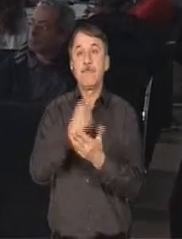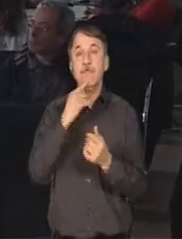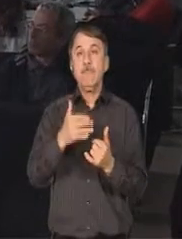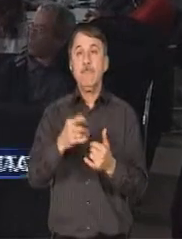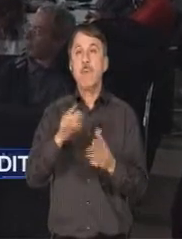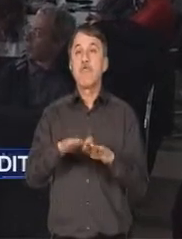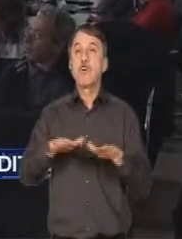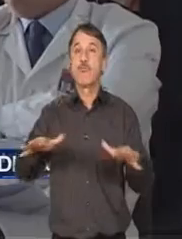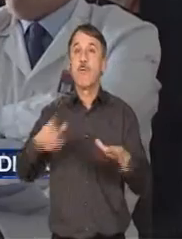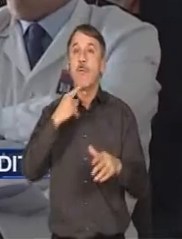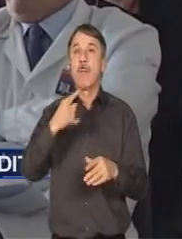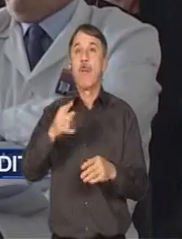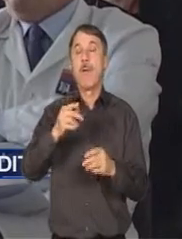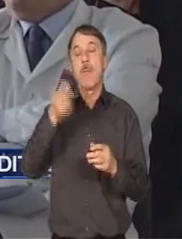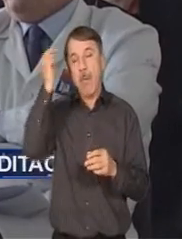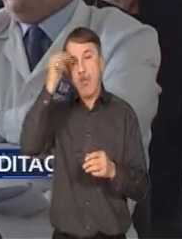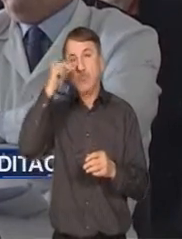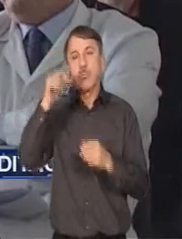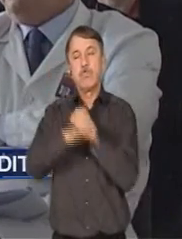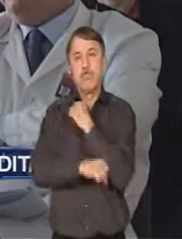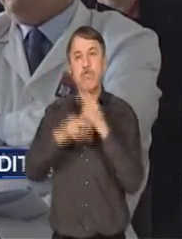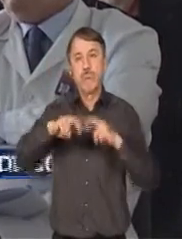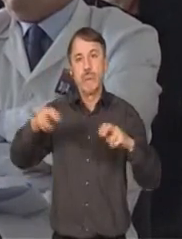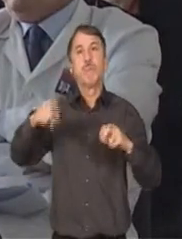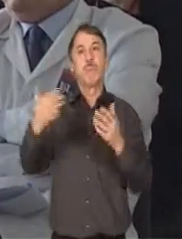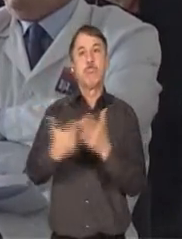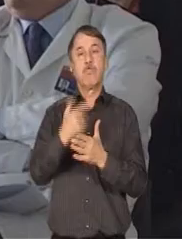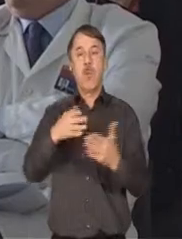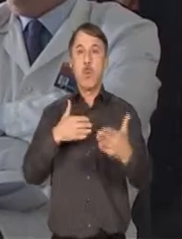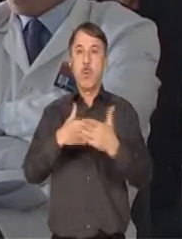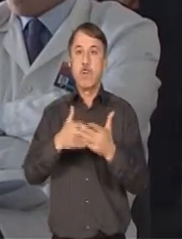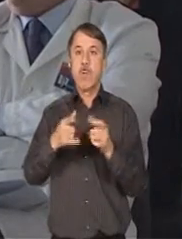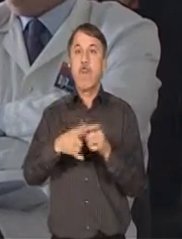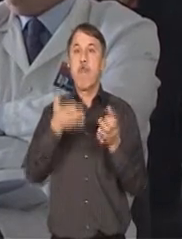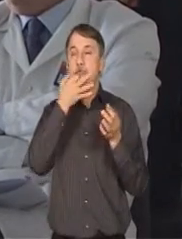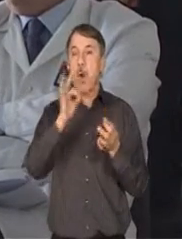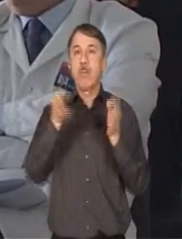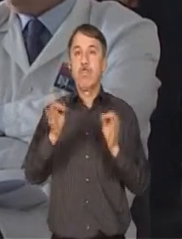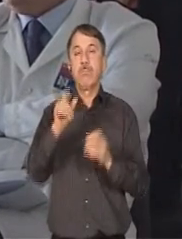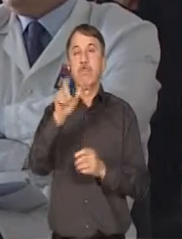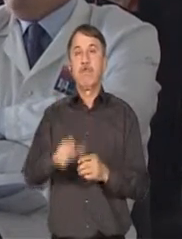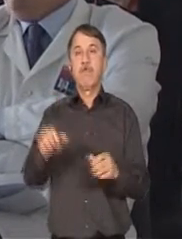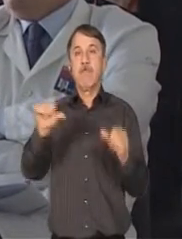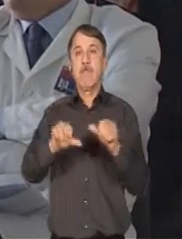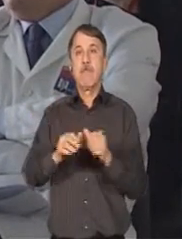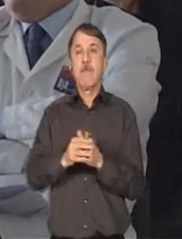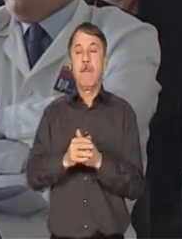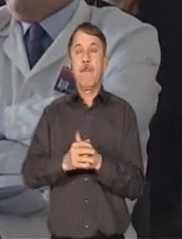proširenja kapaciteta i intenziviranja naučno-istraživačkog rada, a sve u cilju bolje i adekvatnije brige o